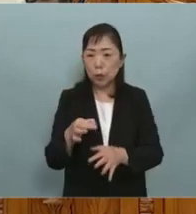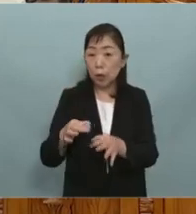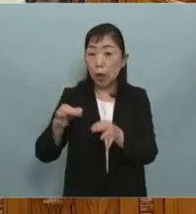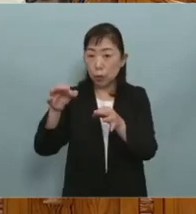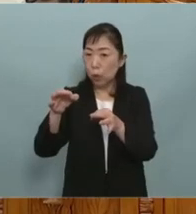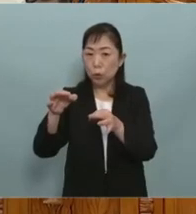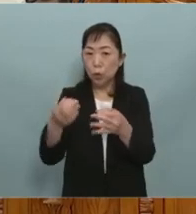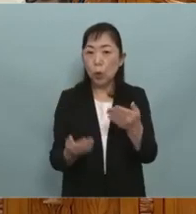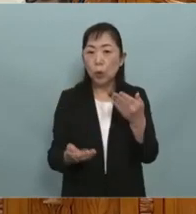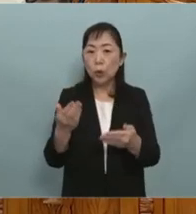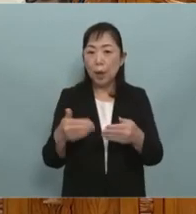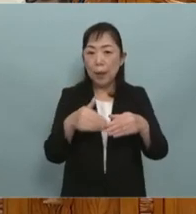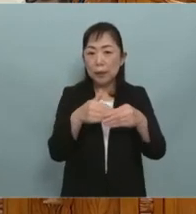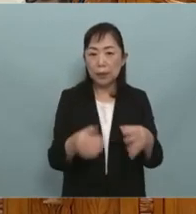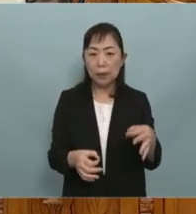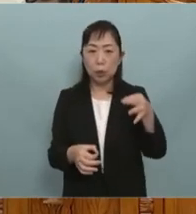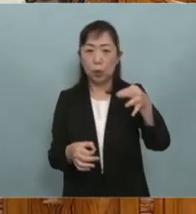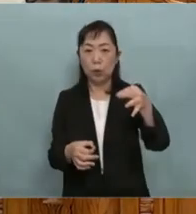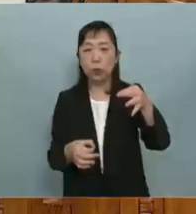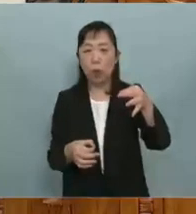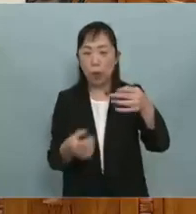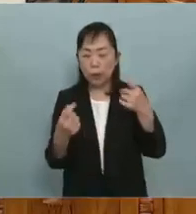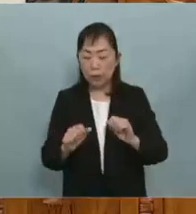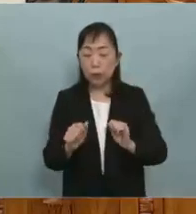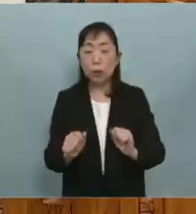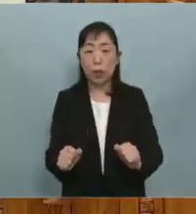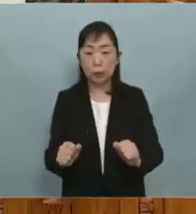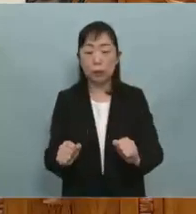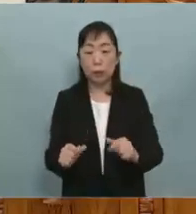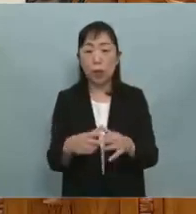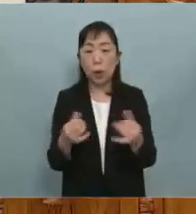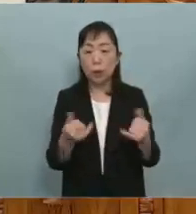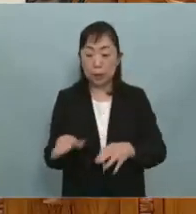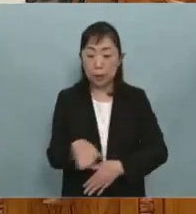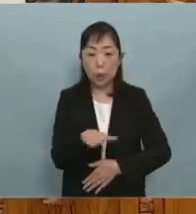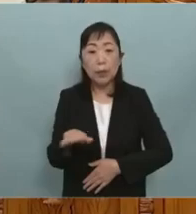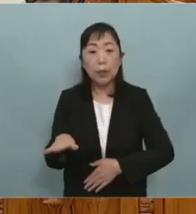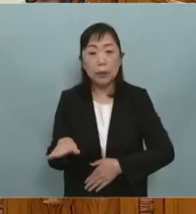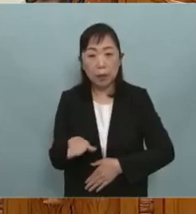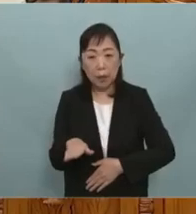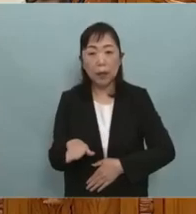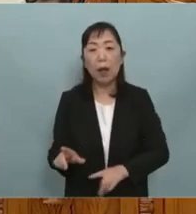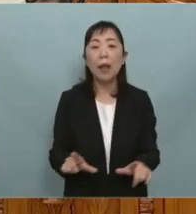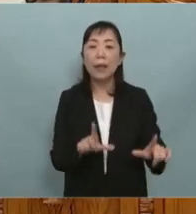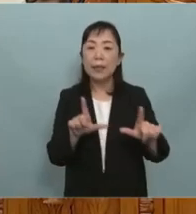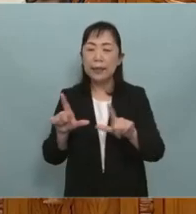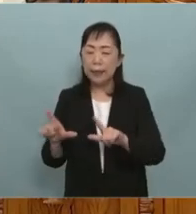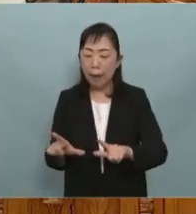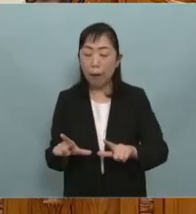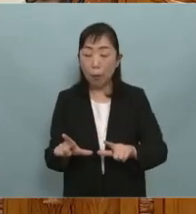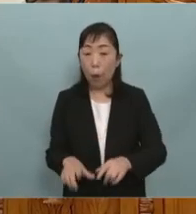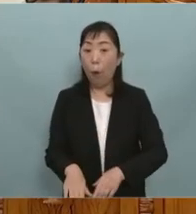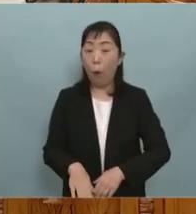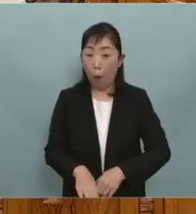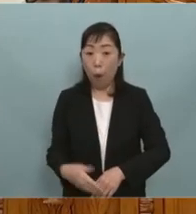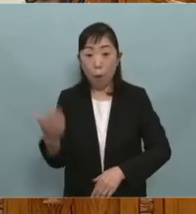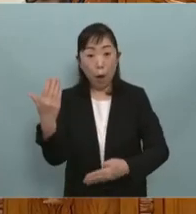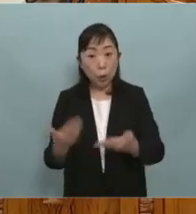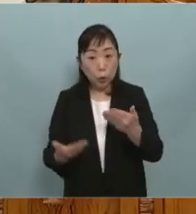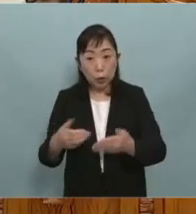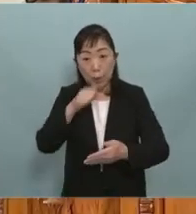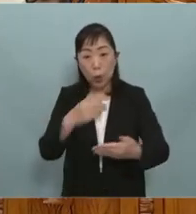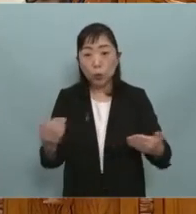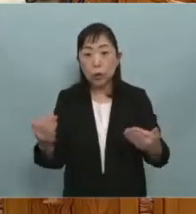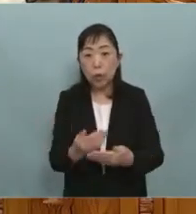上回る賃金上昇を定着させ国民の皆様に生活が確かに豊かになったとの